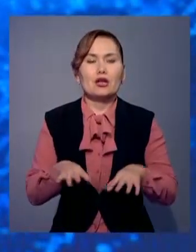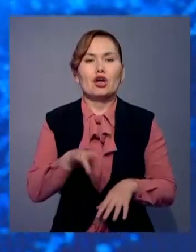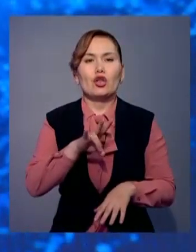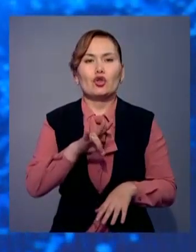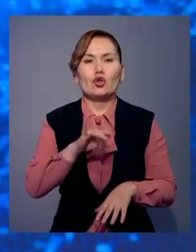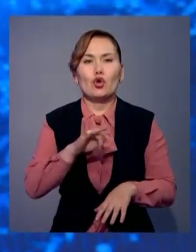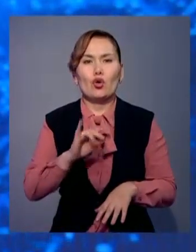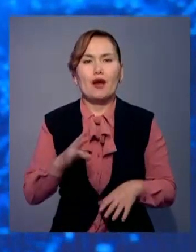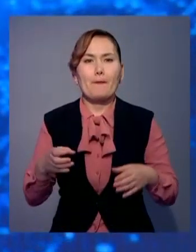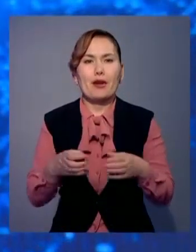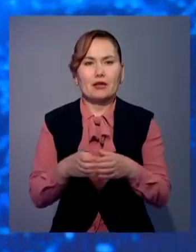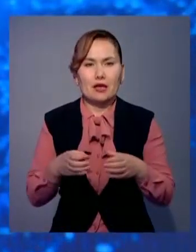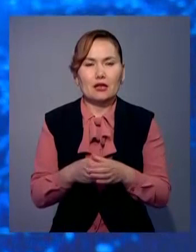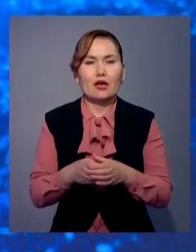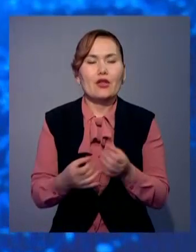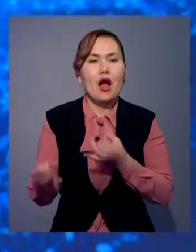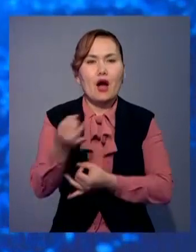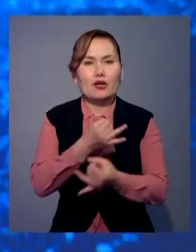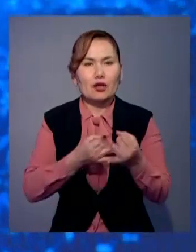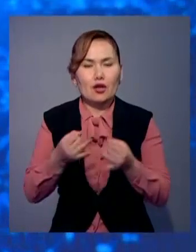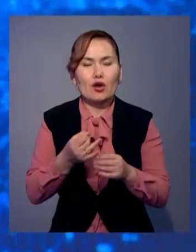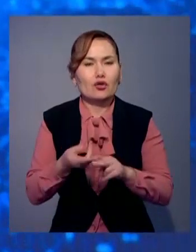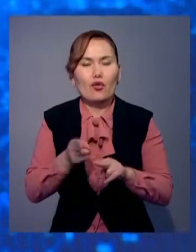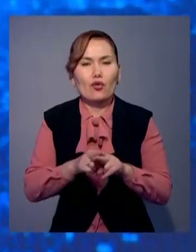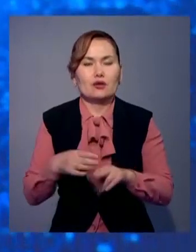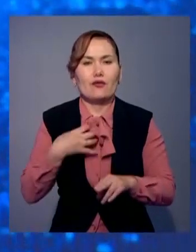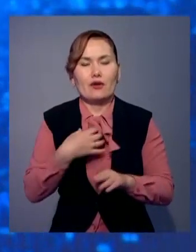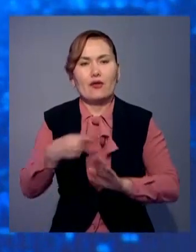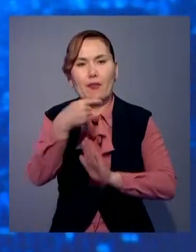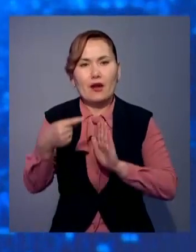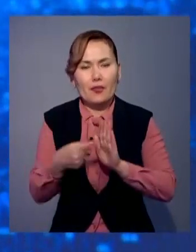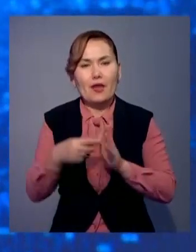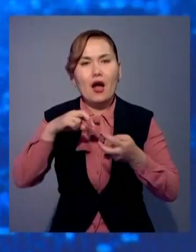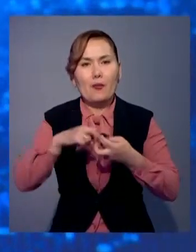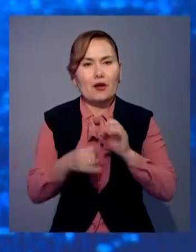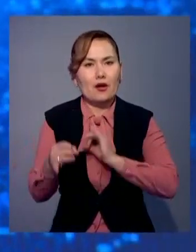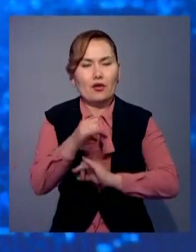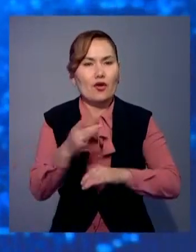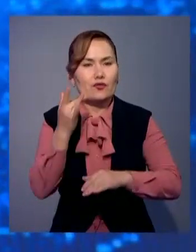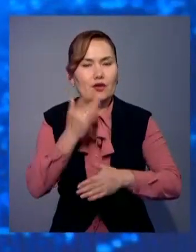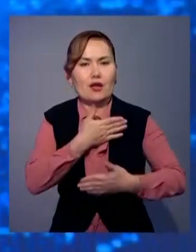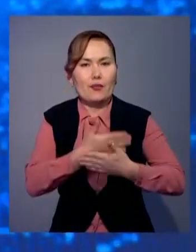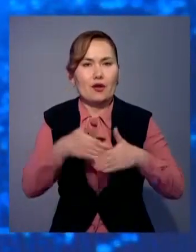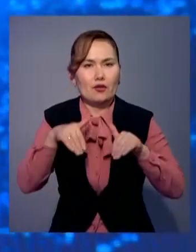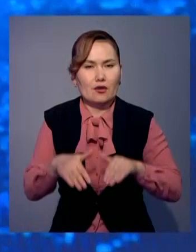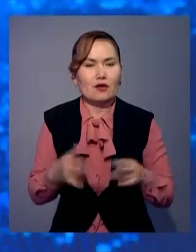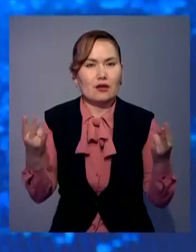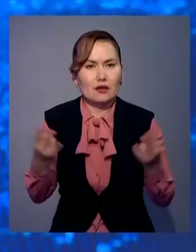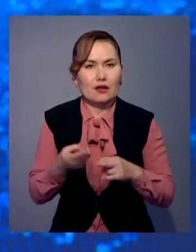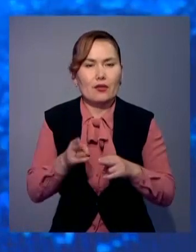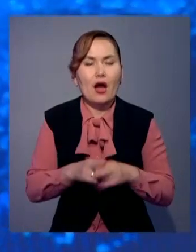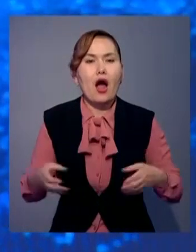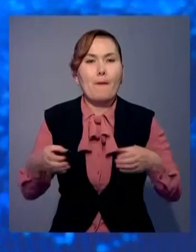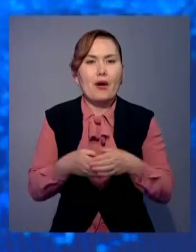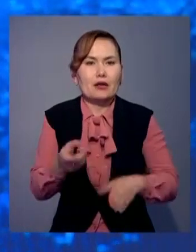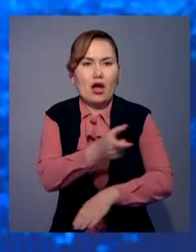Мәжілістегі Нұротан фракциясының депутаттары қоғамдағы өзекті мәселелерді назардан тыс қалдырмай белсенді жұмыс істегендері жөн. Партия мүшелерімен